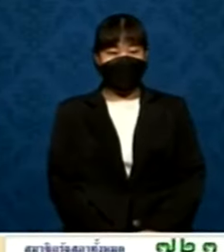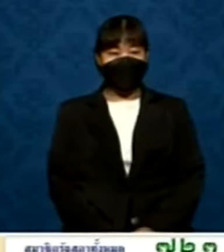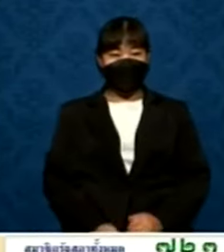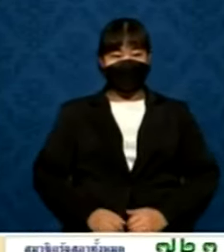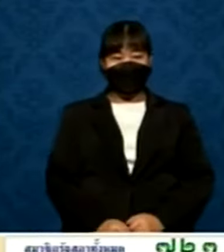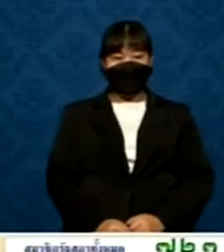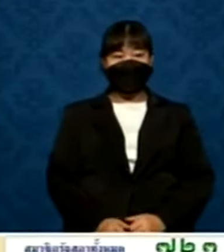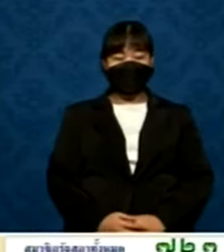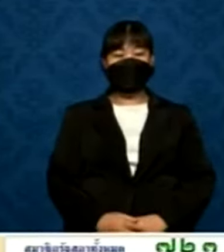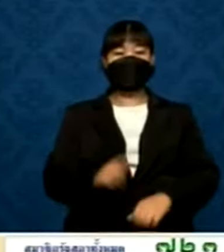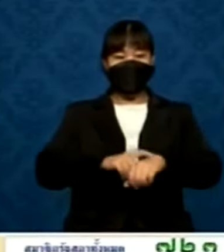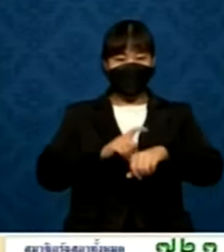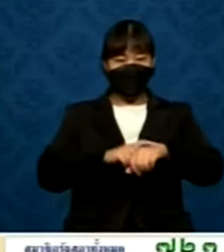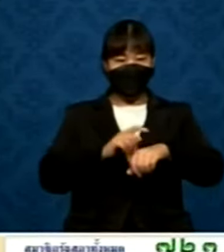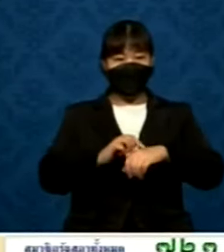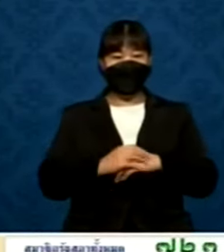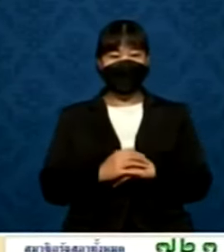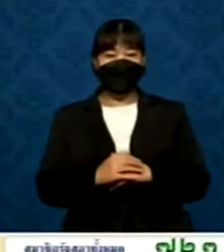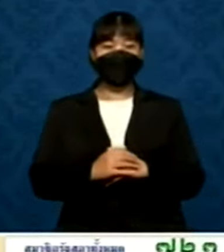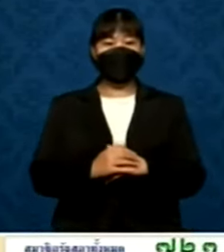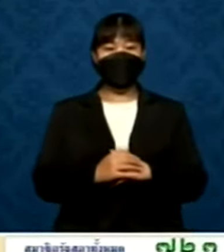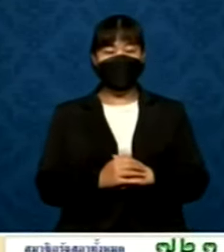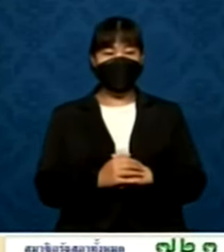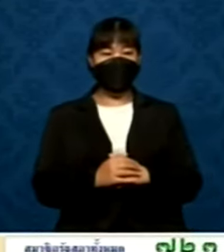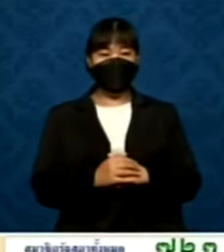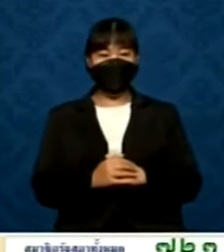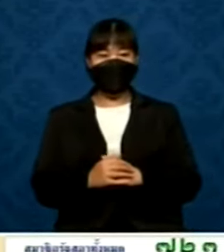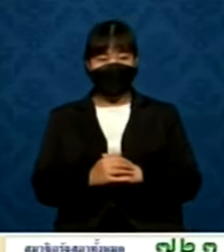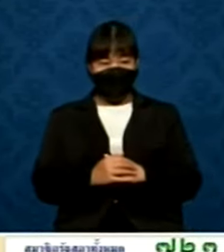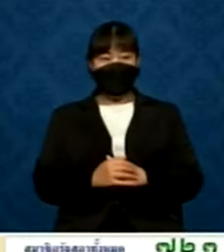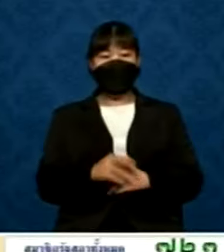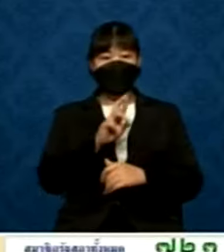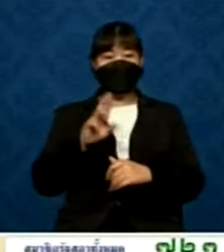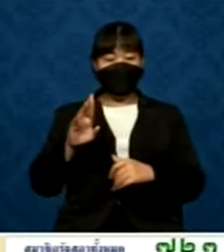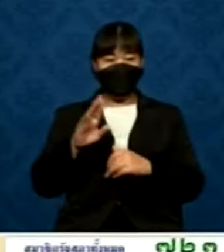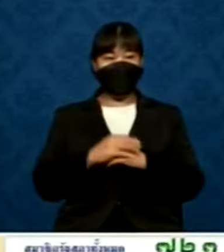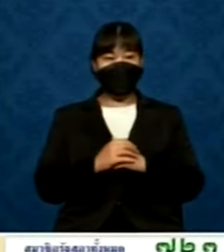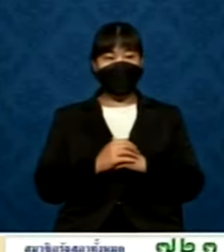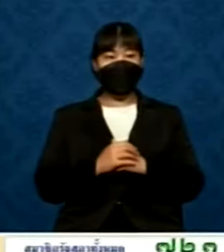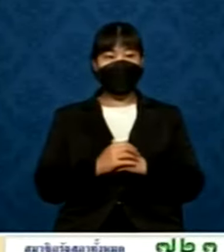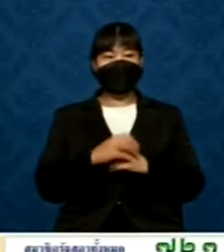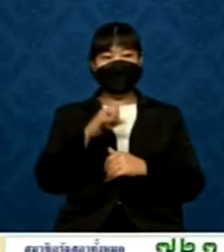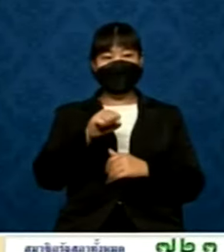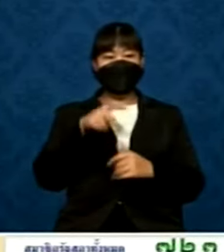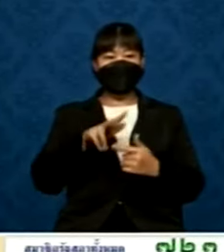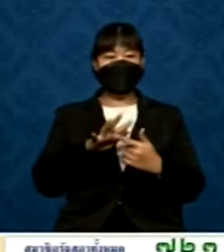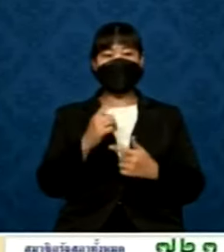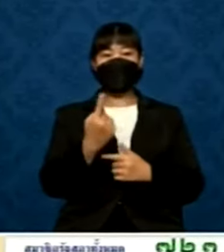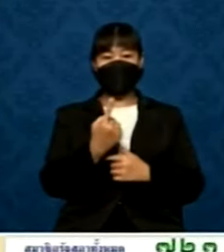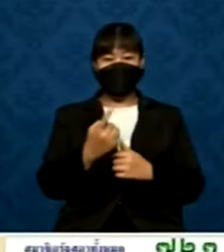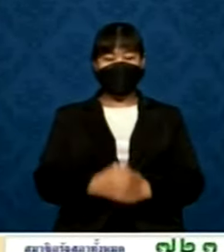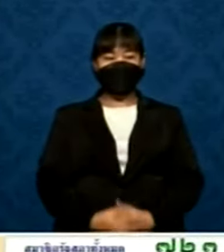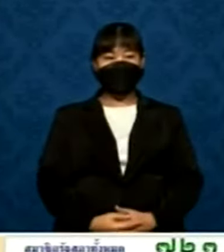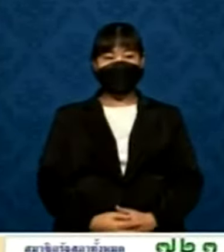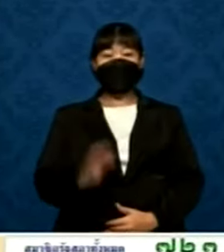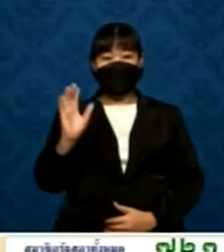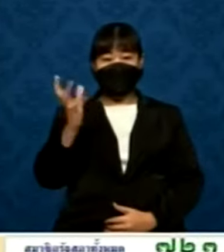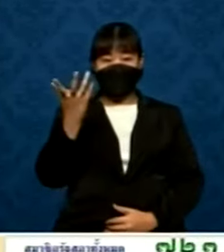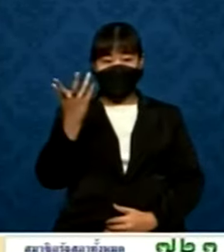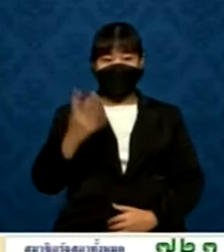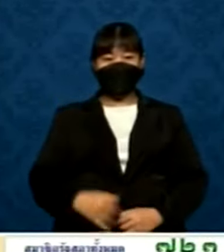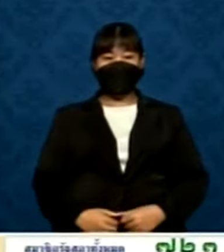ควรอาจจะเกือบครึ่งหนึ่งเลยทีเดียวครับที่เราใช้ระบบสภาเดี่ยวเช่นเดียวกันครับในทางหลักสากลก็ไม่มีที่